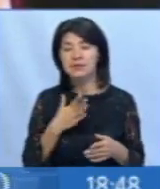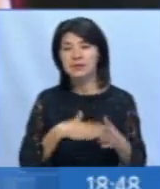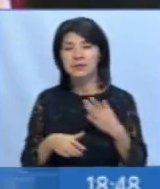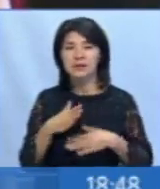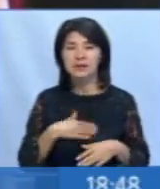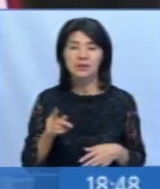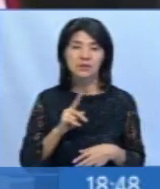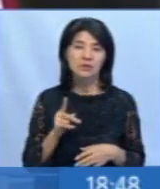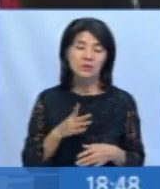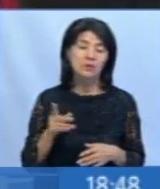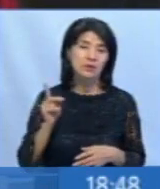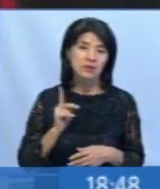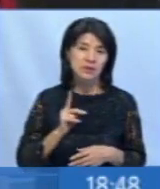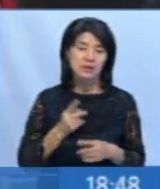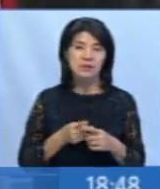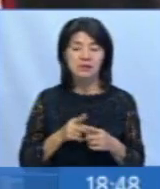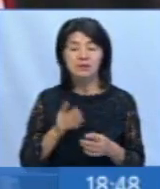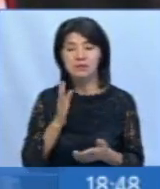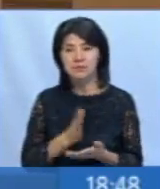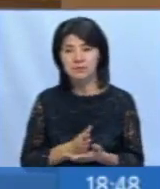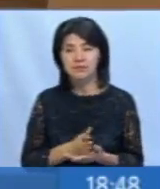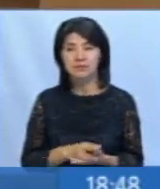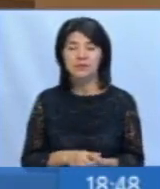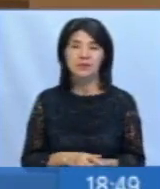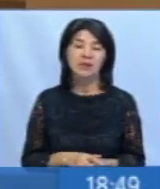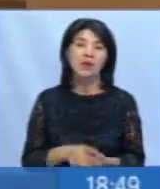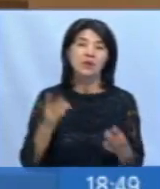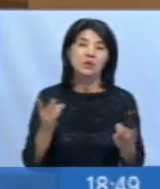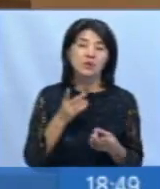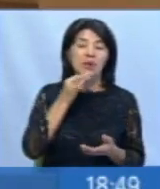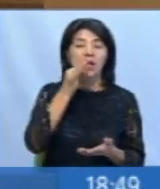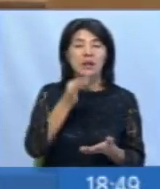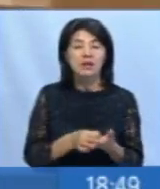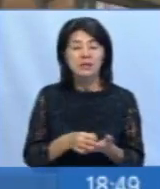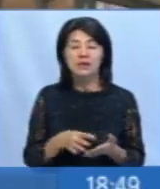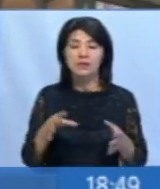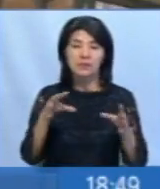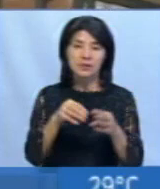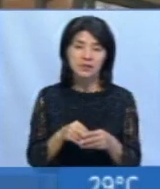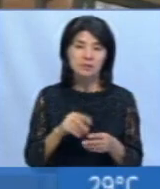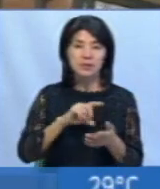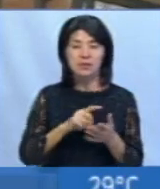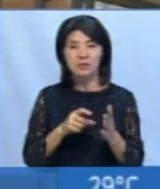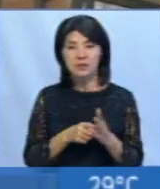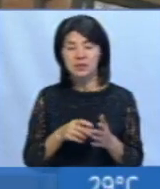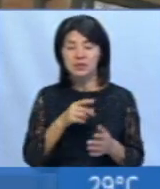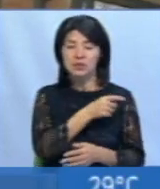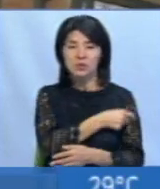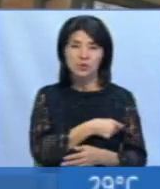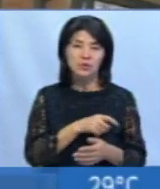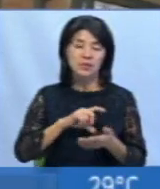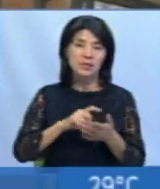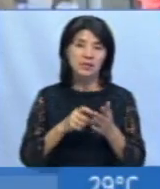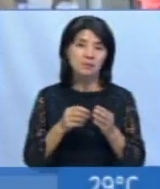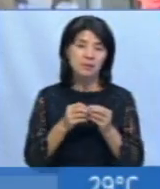бы дождались, этот момент настал уже. Отметим, допустимая вместимость кабинета во время обучения в дежурных классах 15